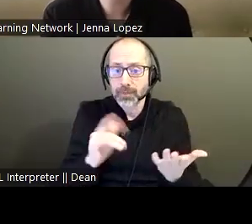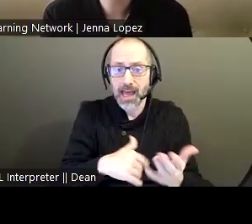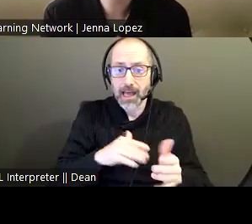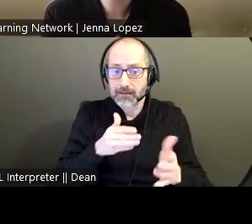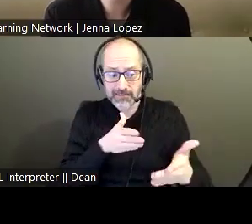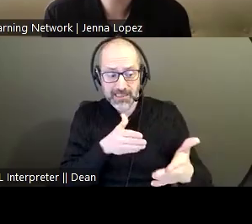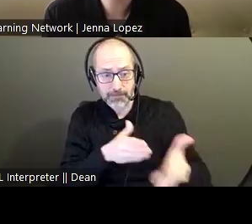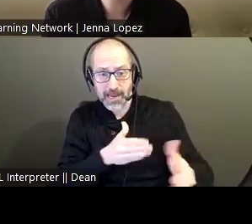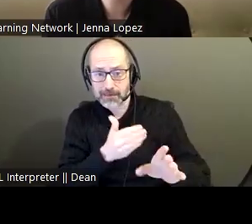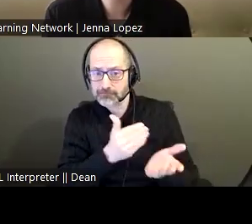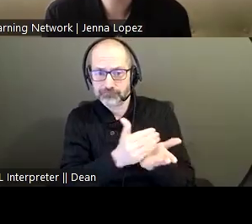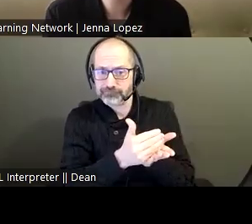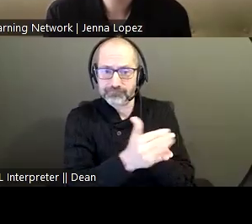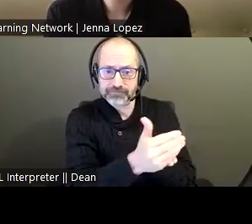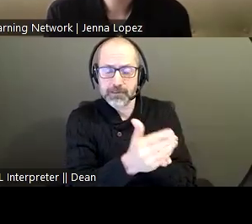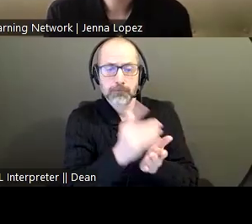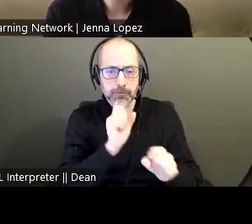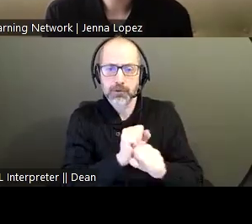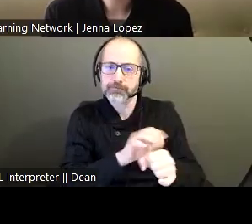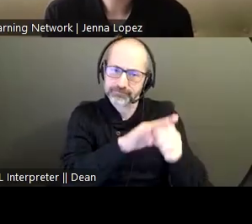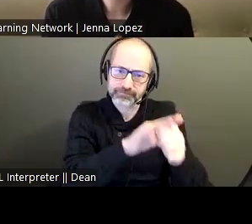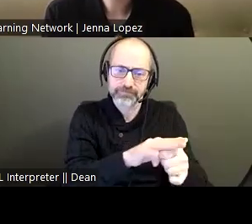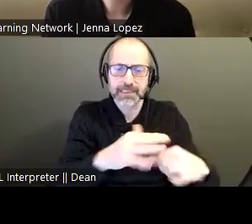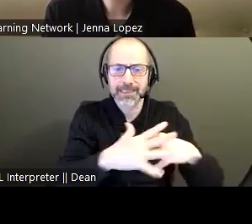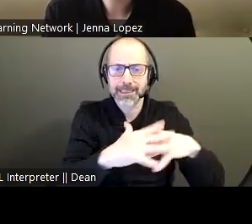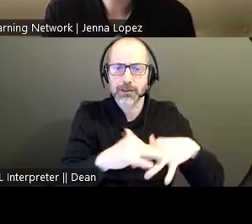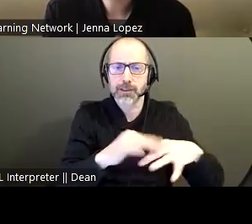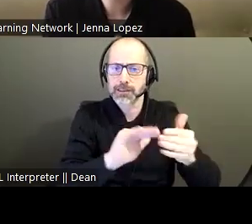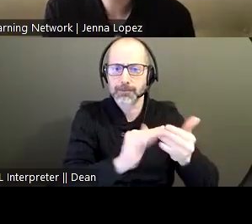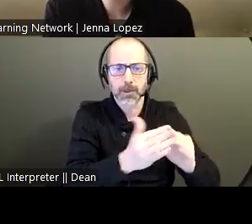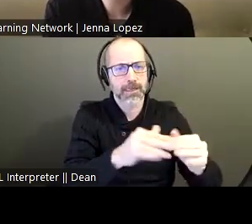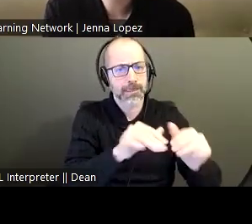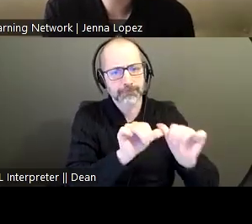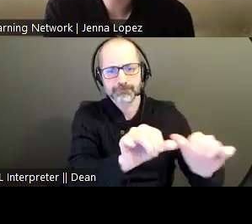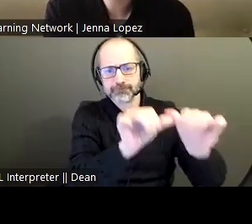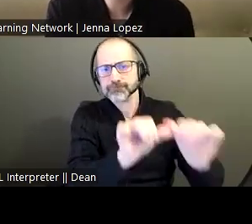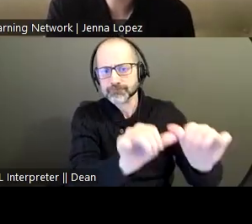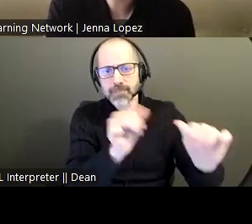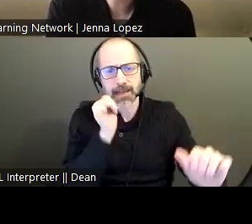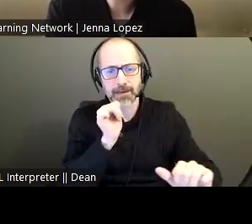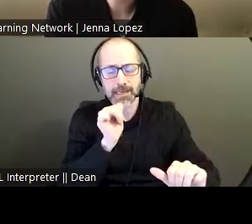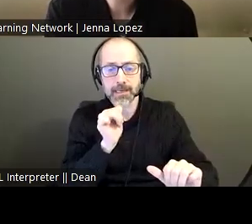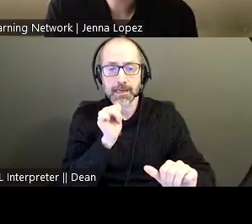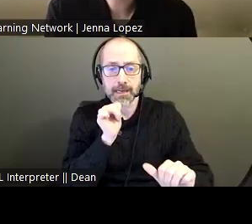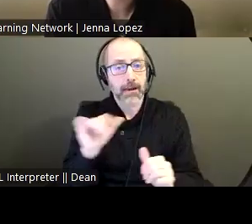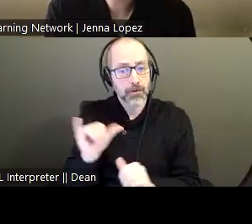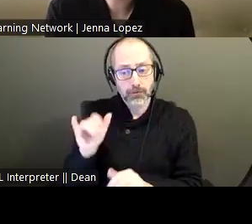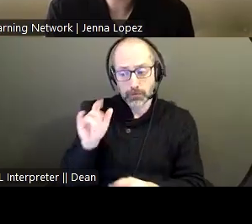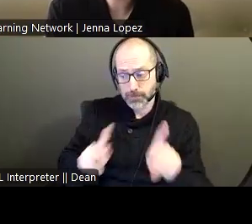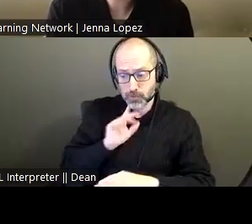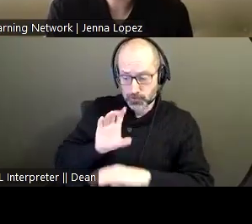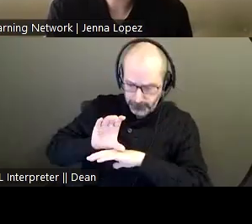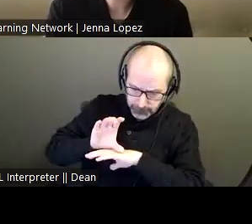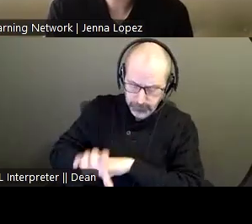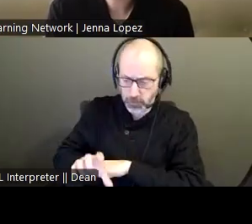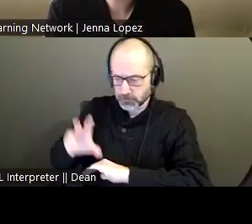de manière disproportionnée et quotidienne au sein des communautés autochtones. Nous rendons également hommage à ceux qui sont